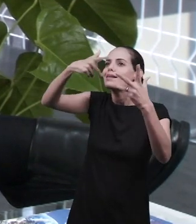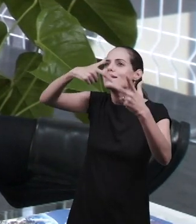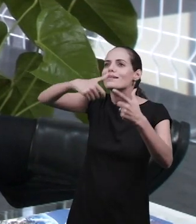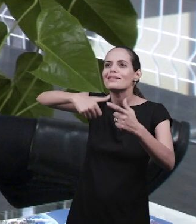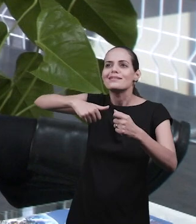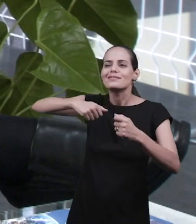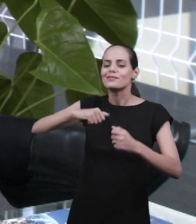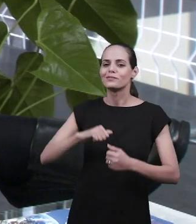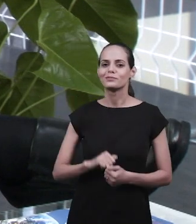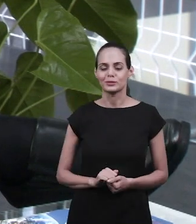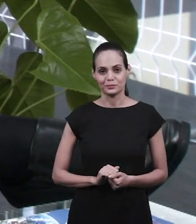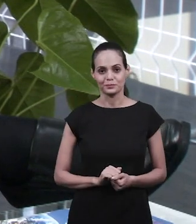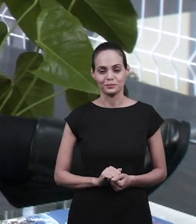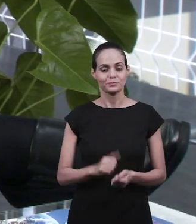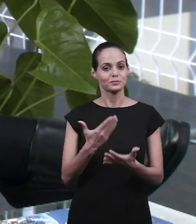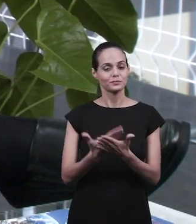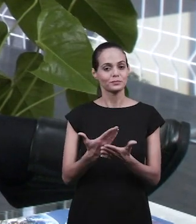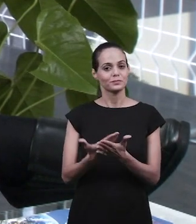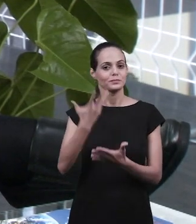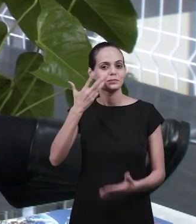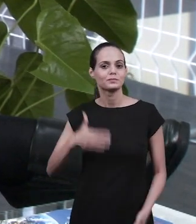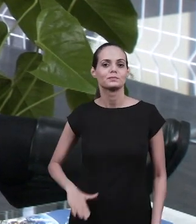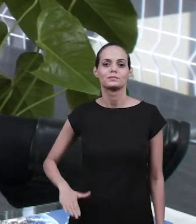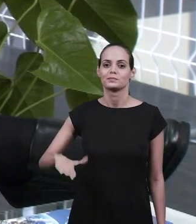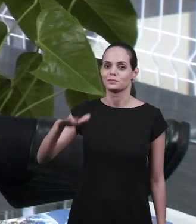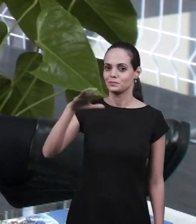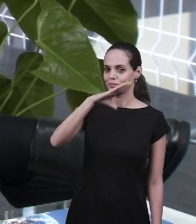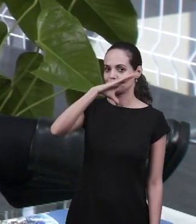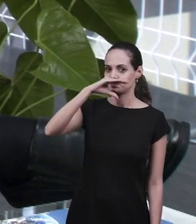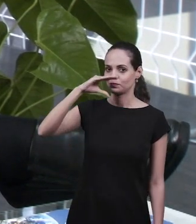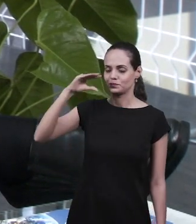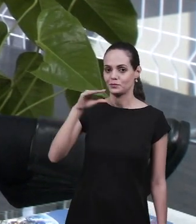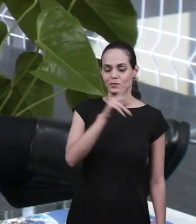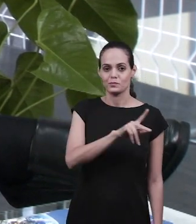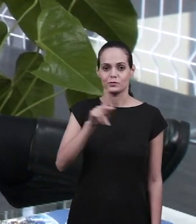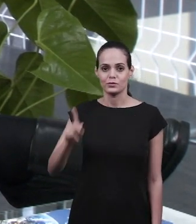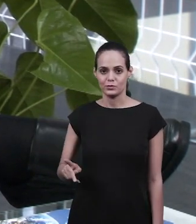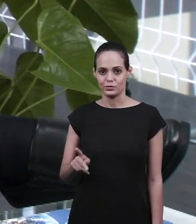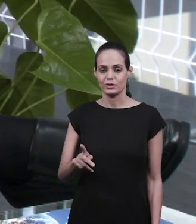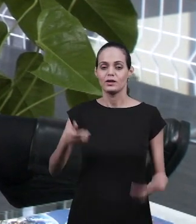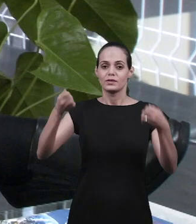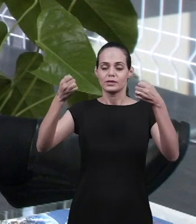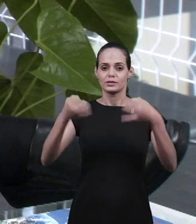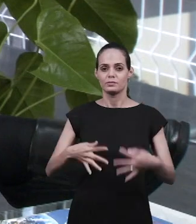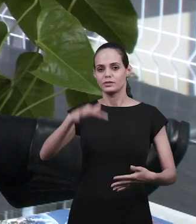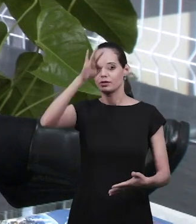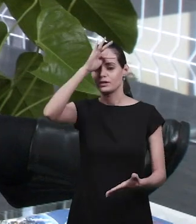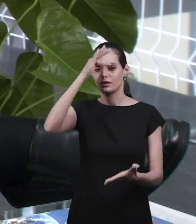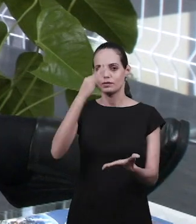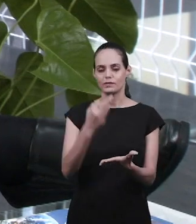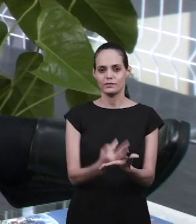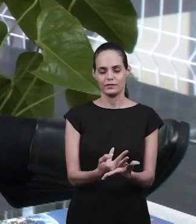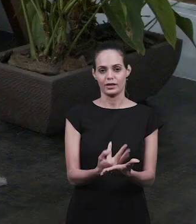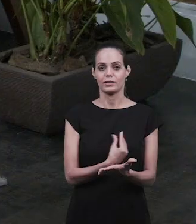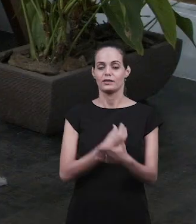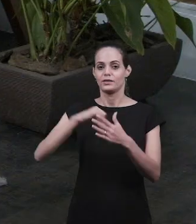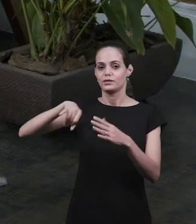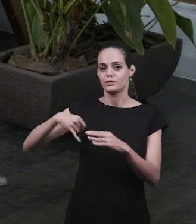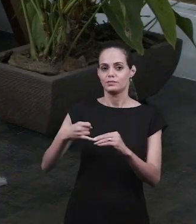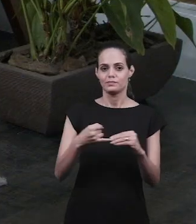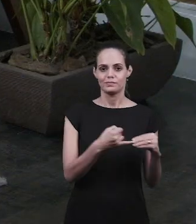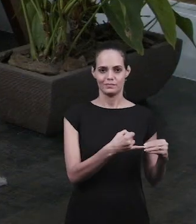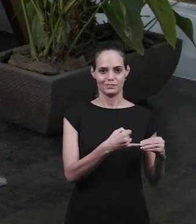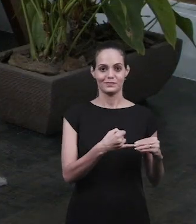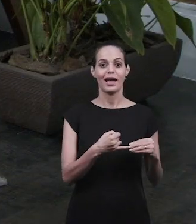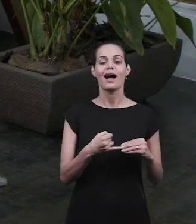enfants intermédiaires et adolescents, le professeur Viviane Laye va nous parler sur la foi dans la vie de Josué.